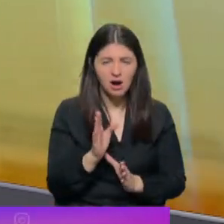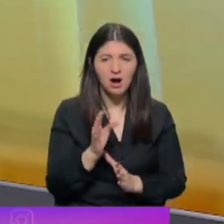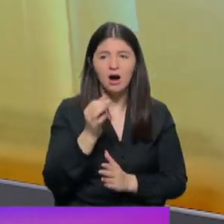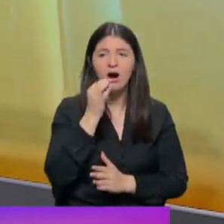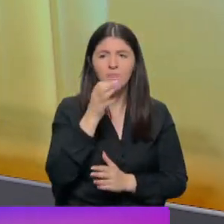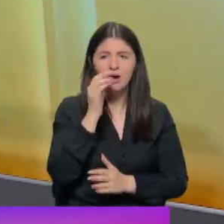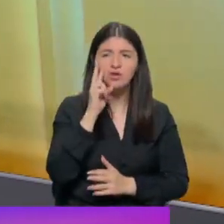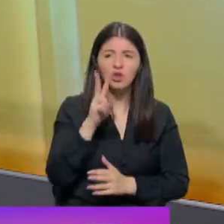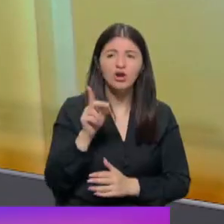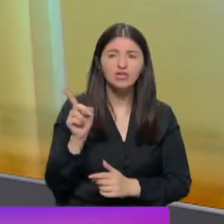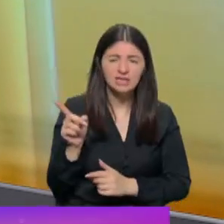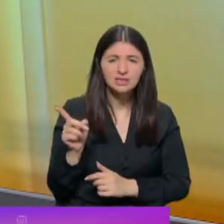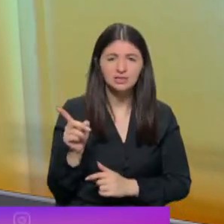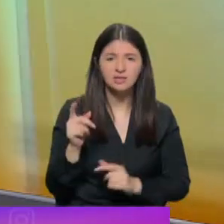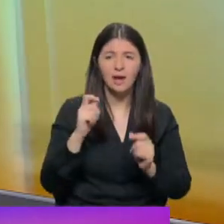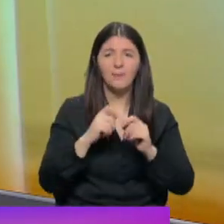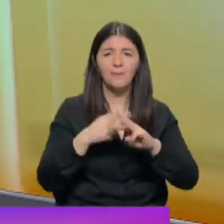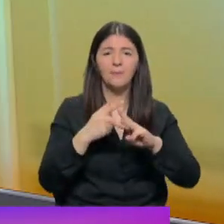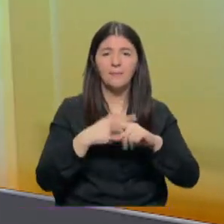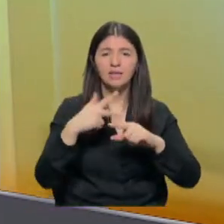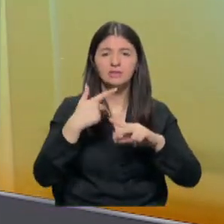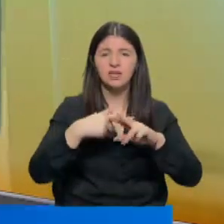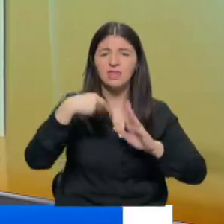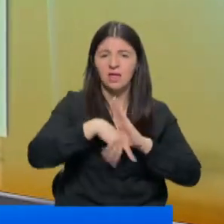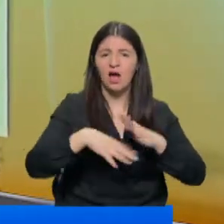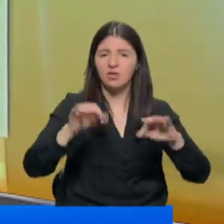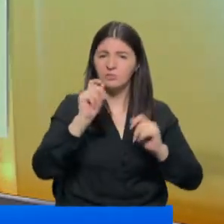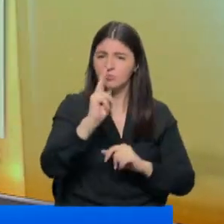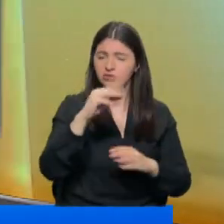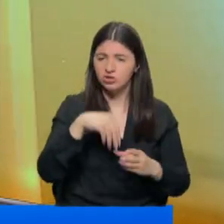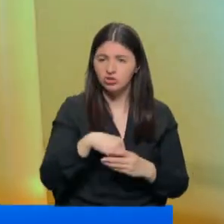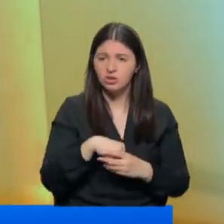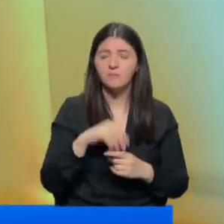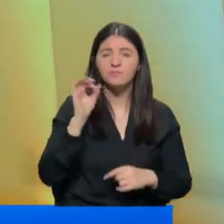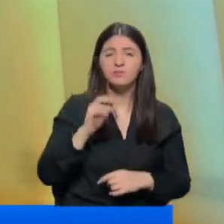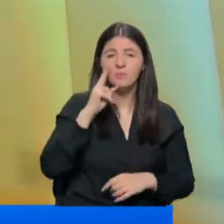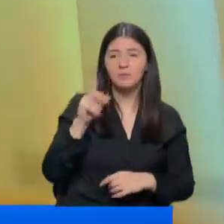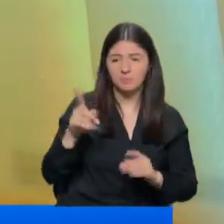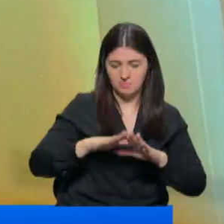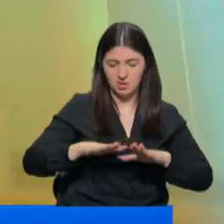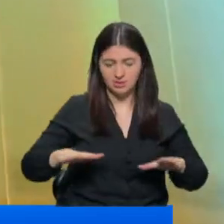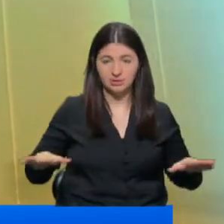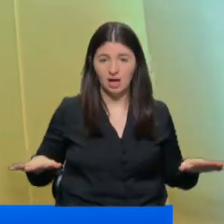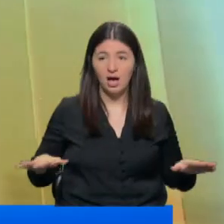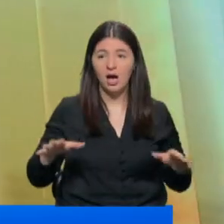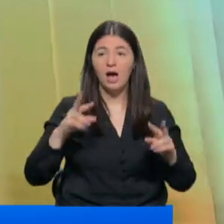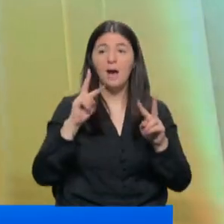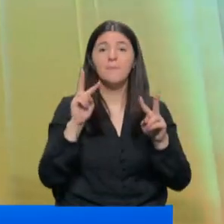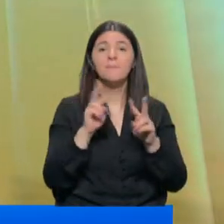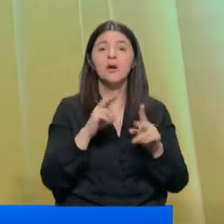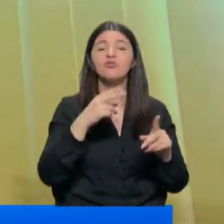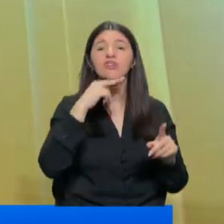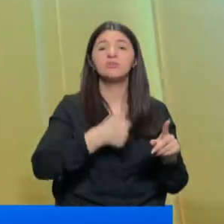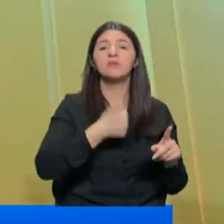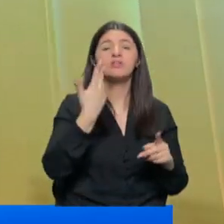haberde de göreceksiniz Beyza gözetle Tayland'ı sizler için şimdi bir masa bakın Makro ne